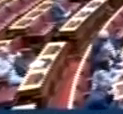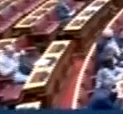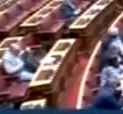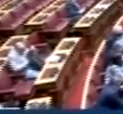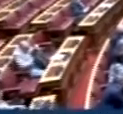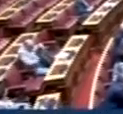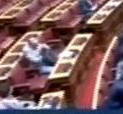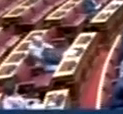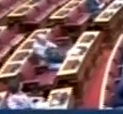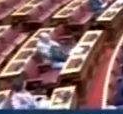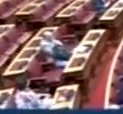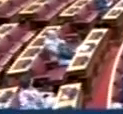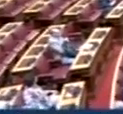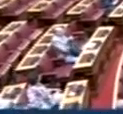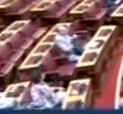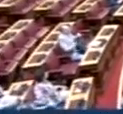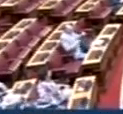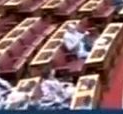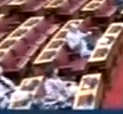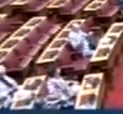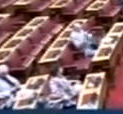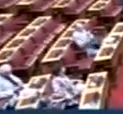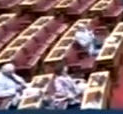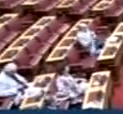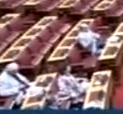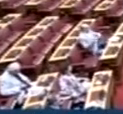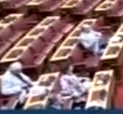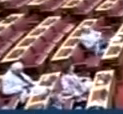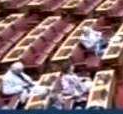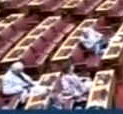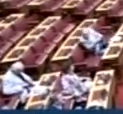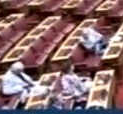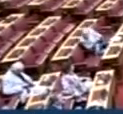ευχαριστήσουμε πολύ για το χρόνο και τη συζήτηση. Και εγώ σας ευχαριστώ πολύ. Να είστε καλά. Καλό βράδυ στους τηλεθεατές.